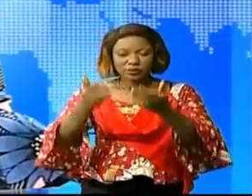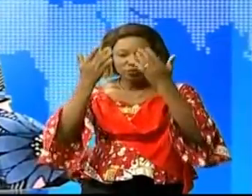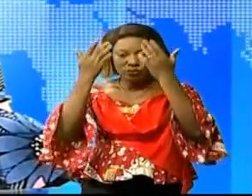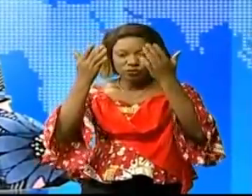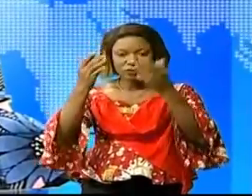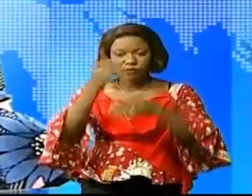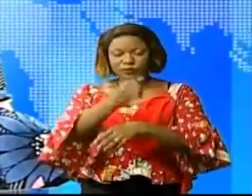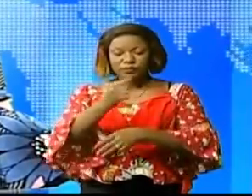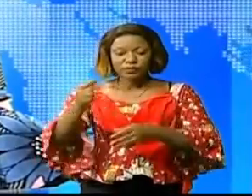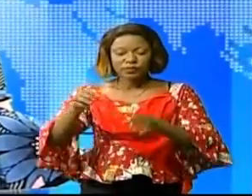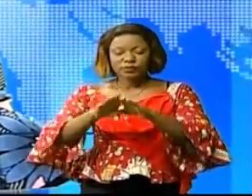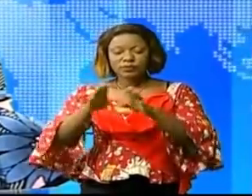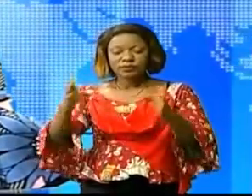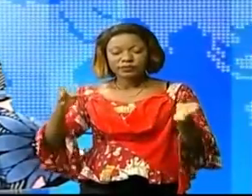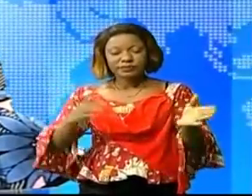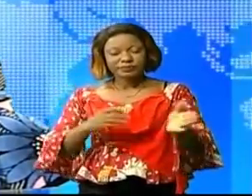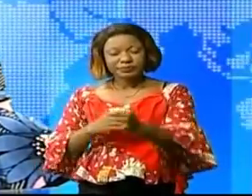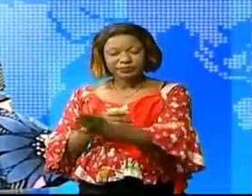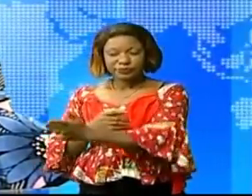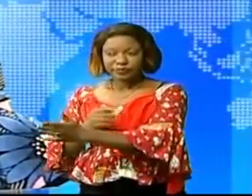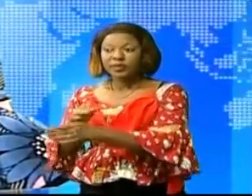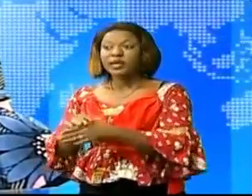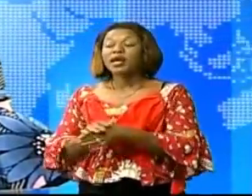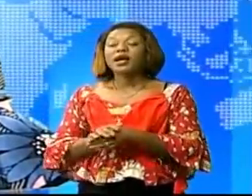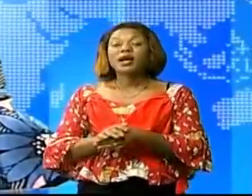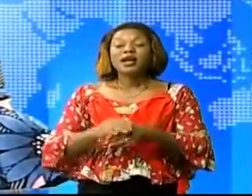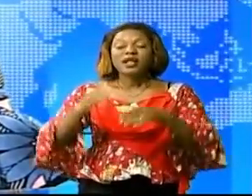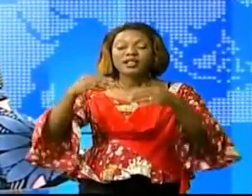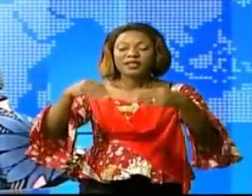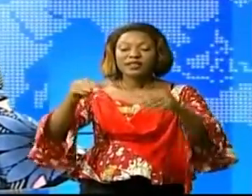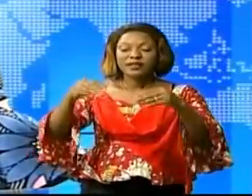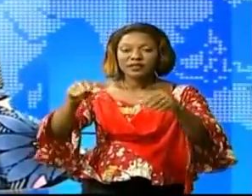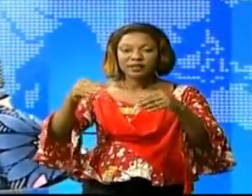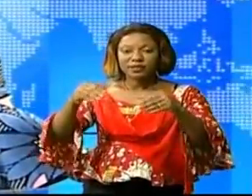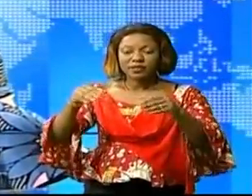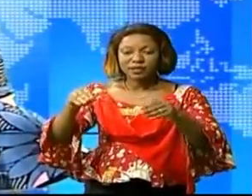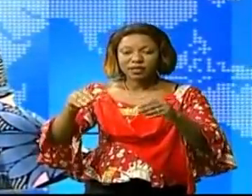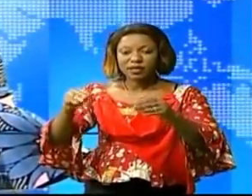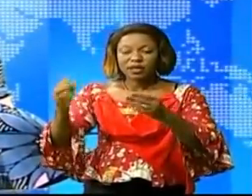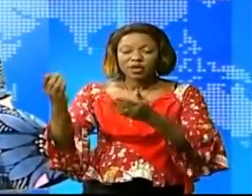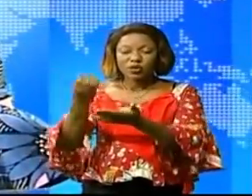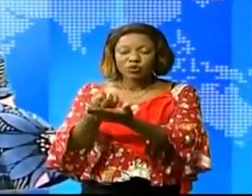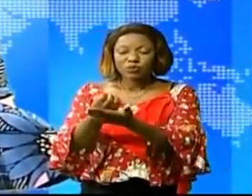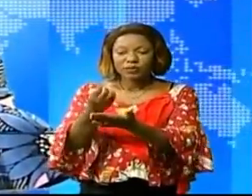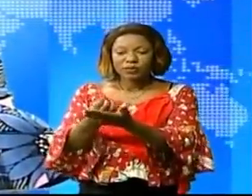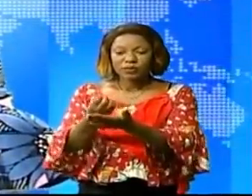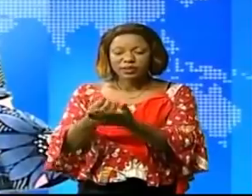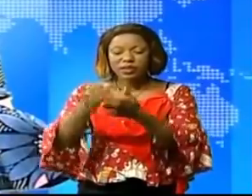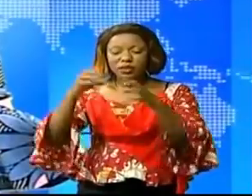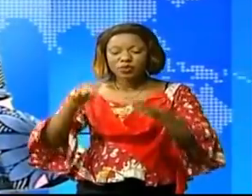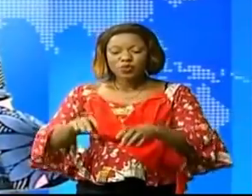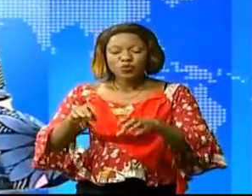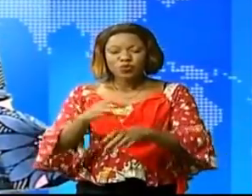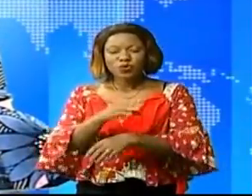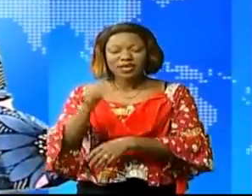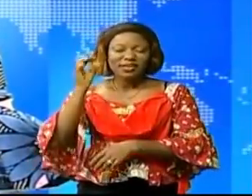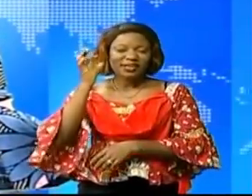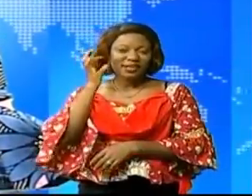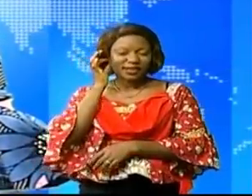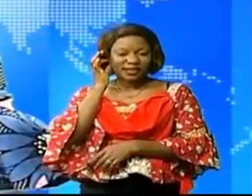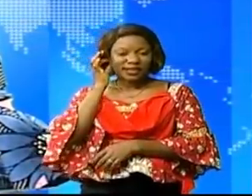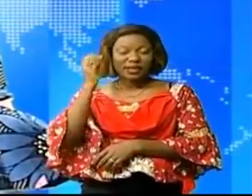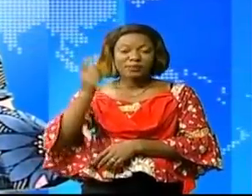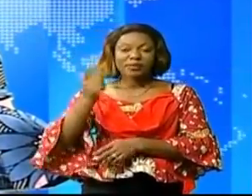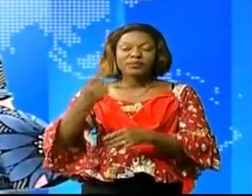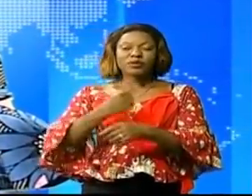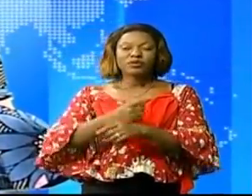ouverte. La foire commerciale RDC Kenya s'est ouverte à Lubumbashi. La première journée a été marquée par